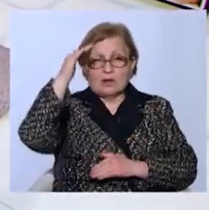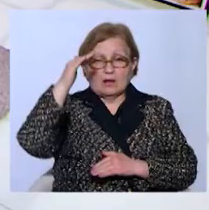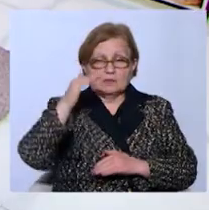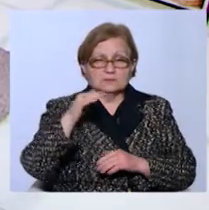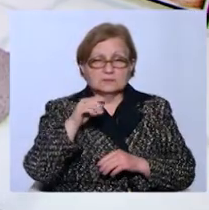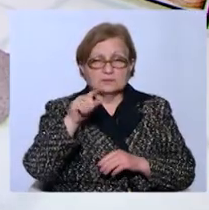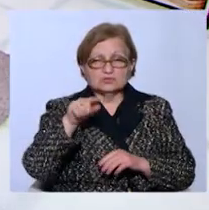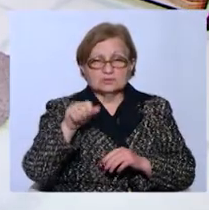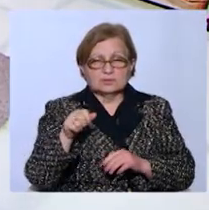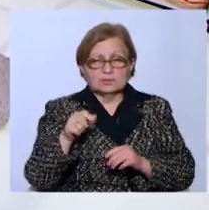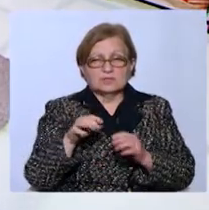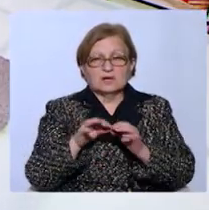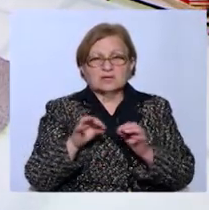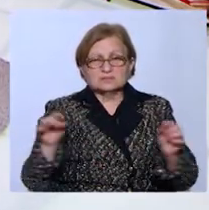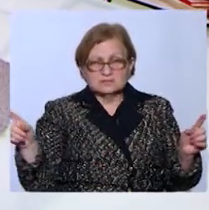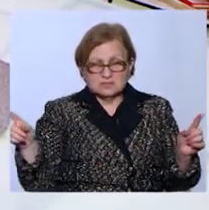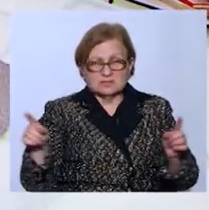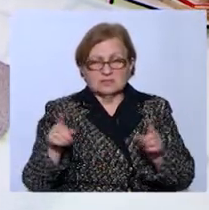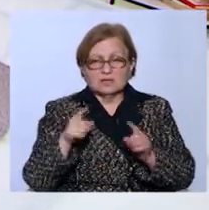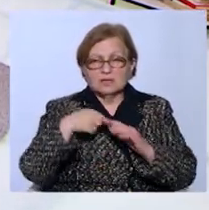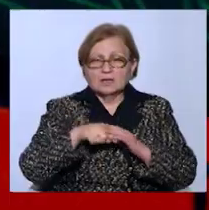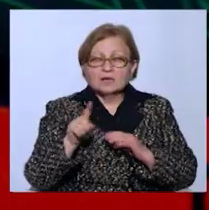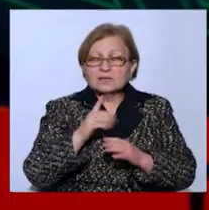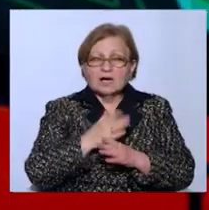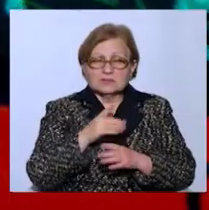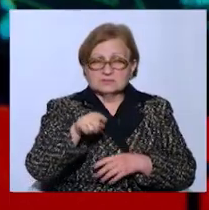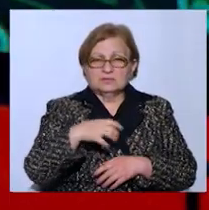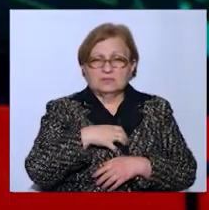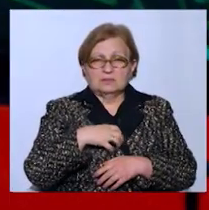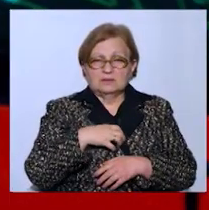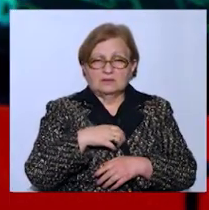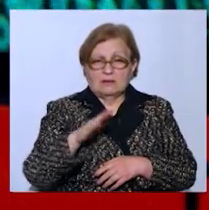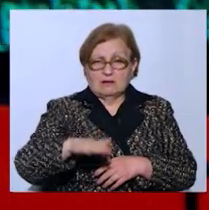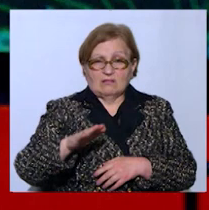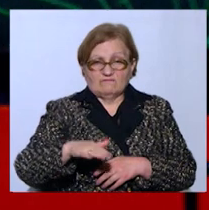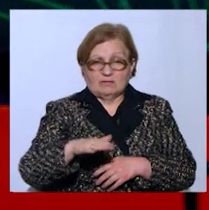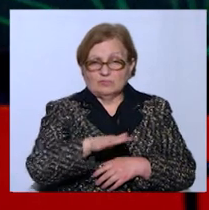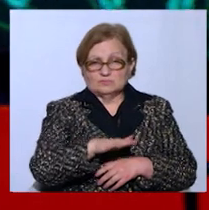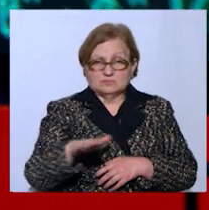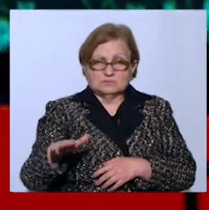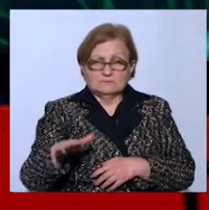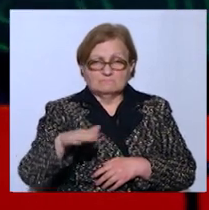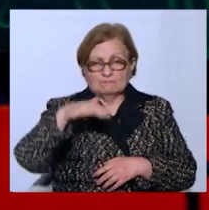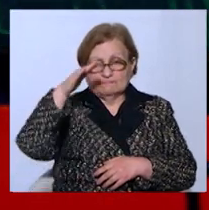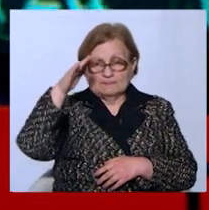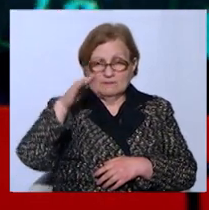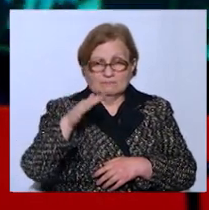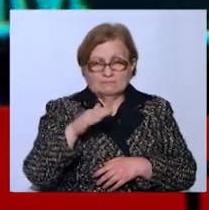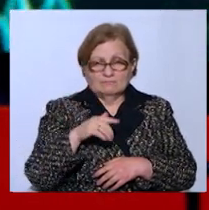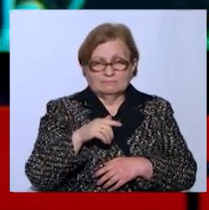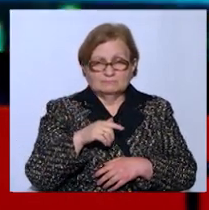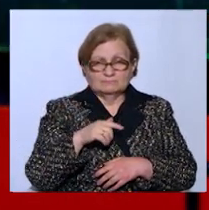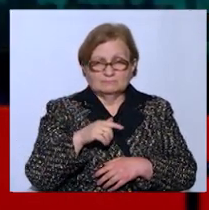ეს შეიძლება ცოტა ძელია. რა არის მთავარი? ქვემოთ ძირში და ზემოთ, აი